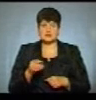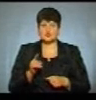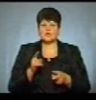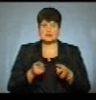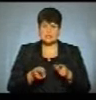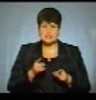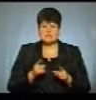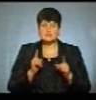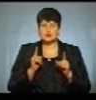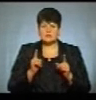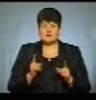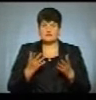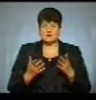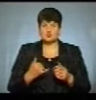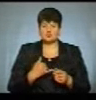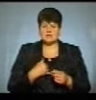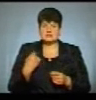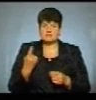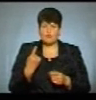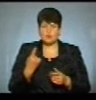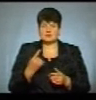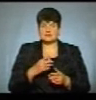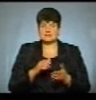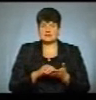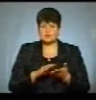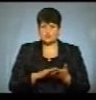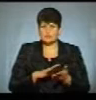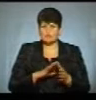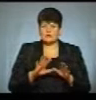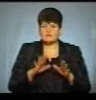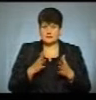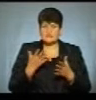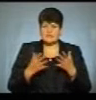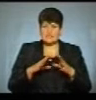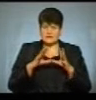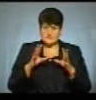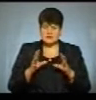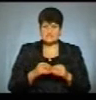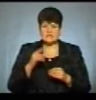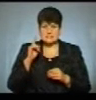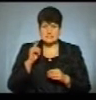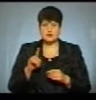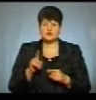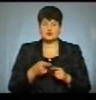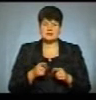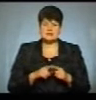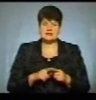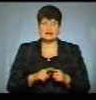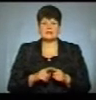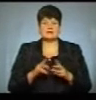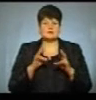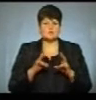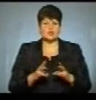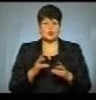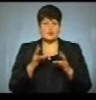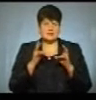дійсно, навіть якщо нас в області не реєструвалися ці випадки, але все ж таки, знаючи, що це надзвичайно небезпечна